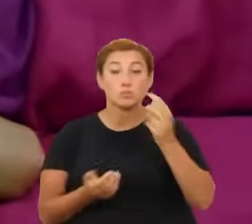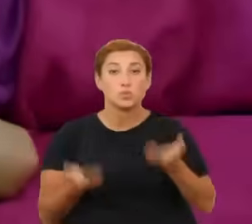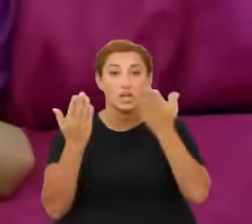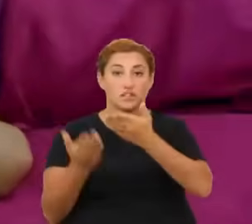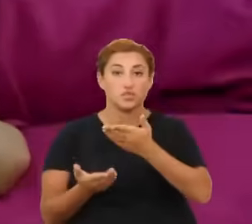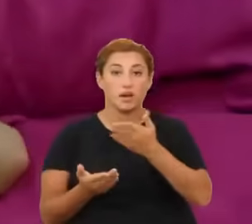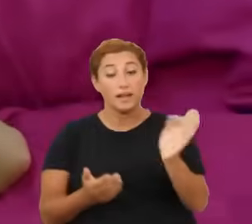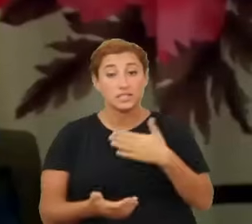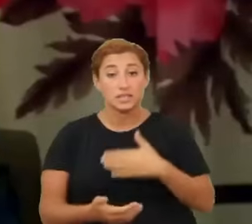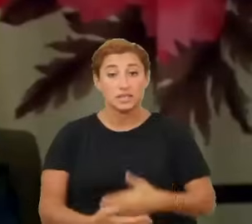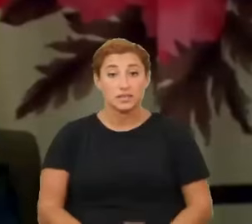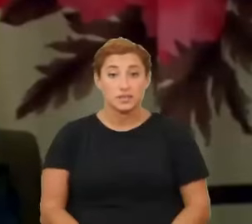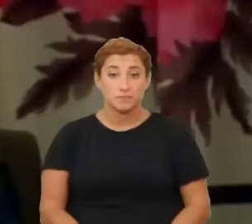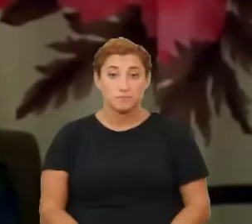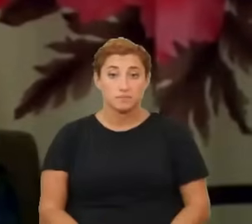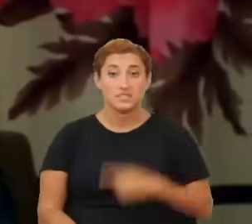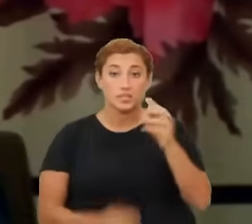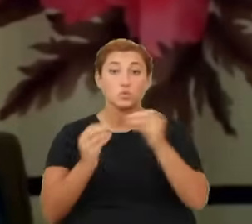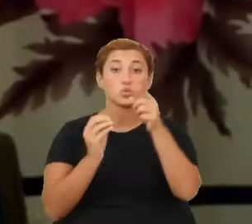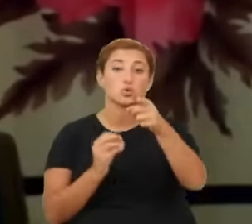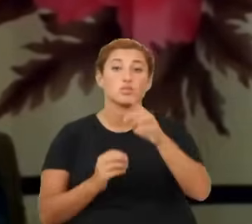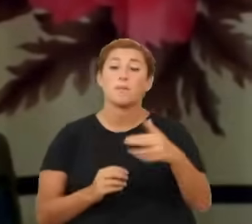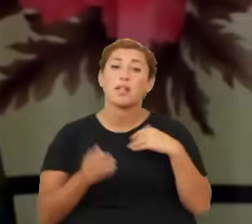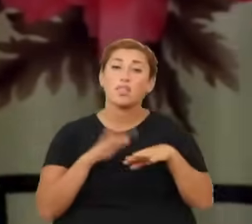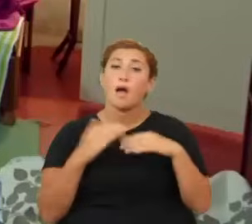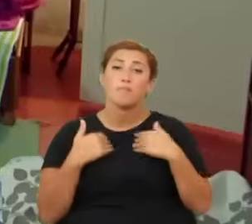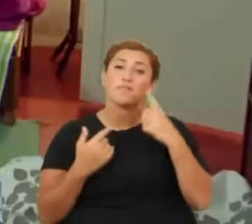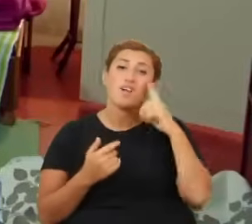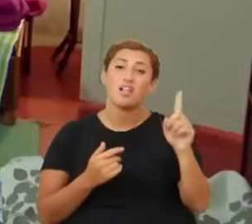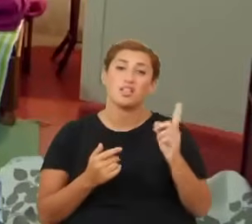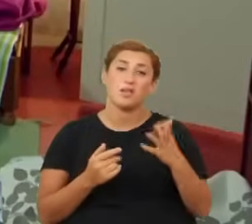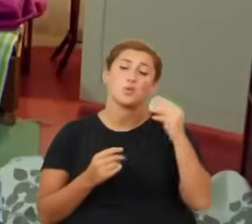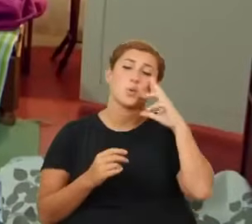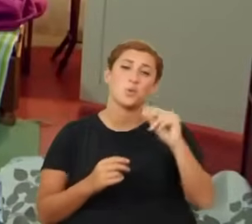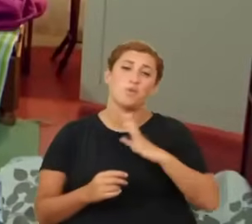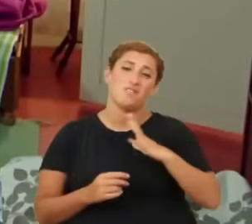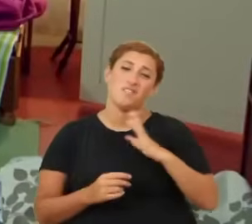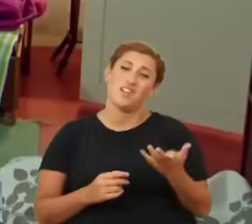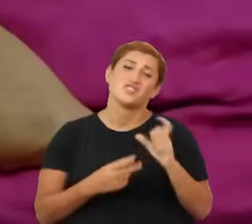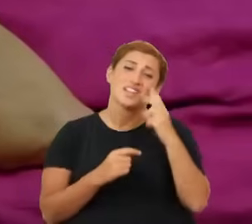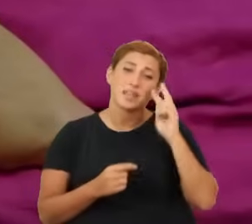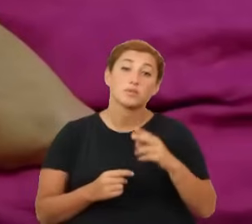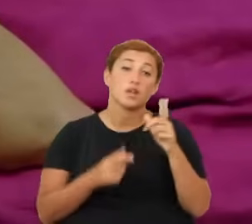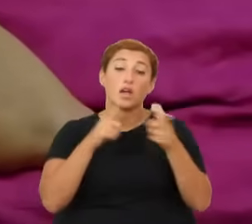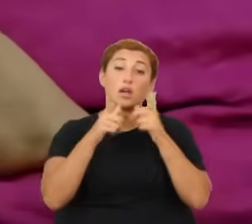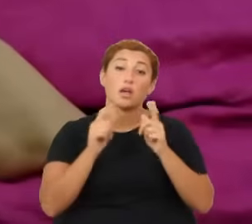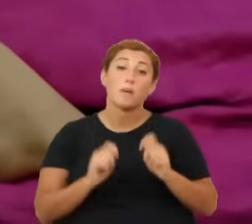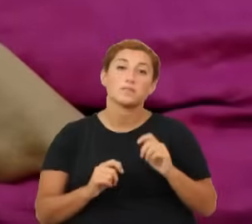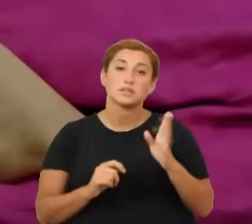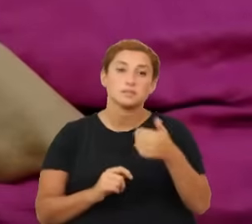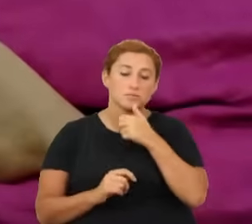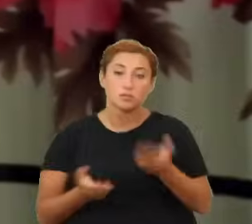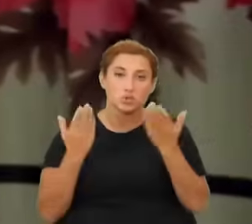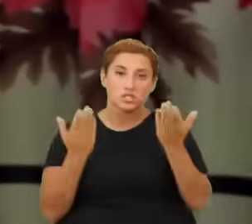uyandıracağız. Hadi. Senin kabahatin. Ya ben ne yaptım ya? Vallahi çok uykum var. Bak vallahi yemin ederim. Gürültü ettin. Ulan